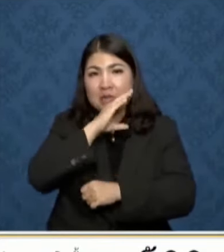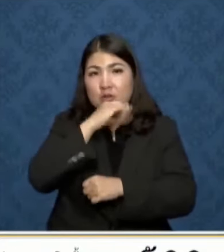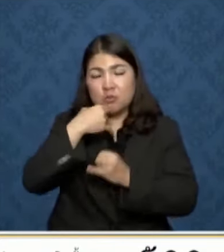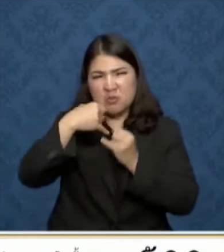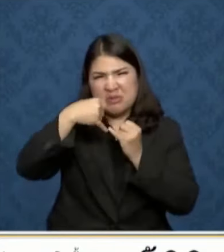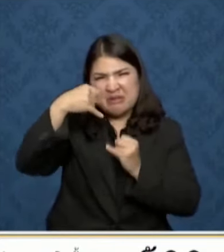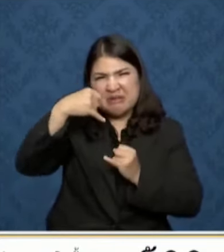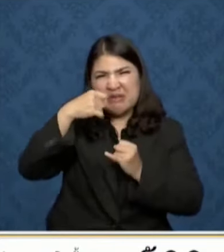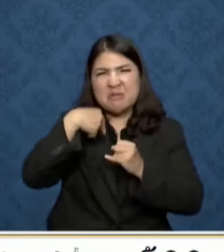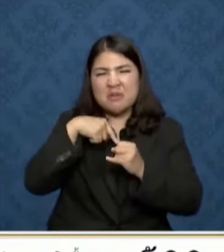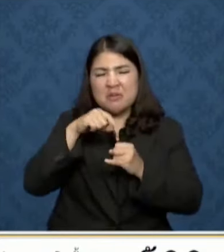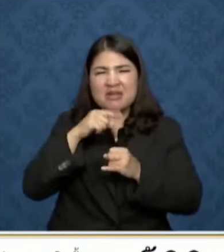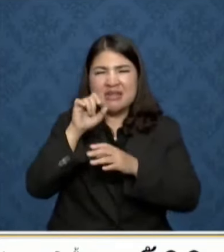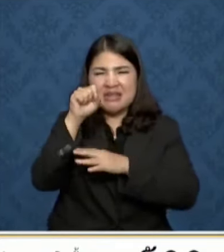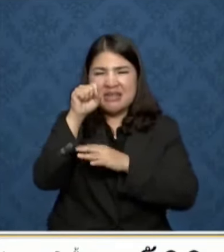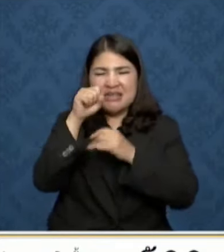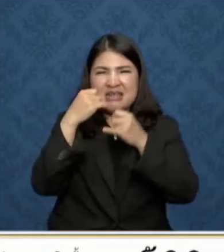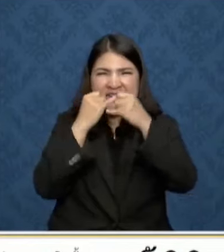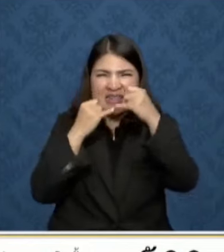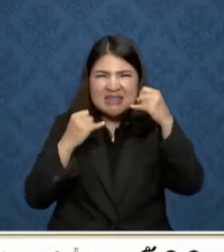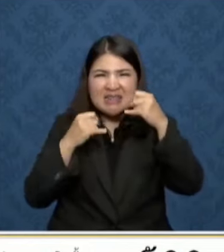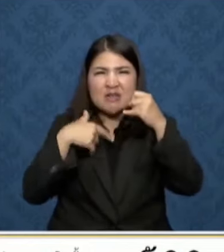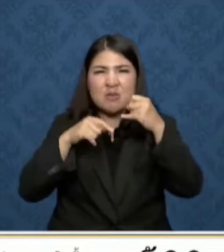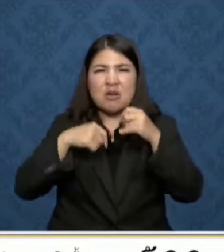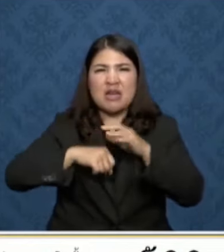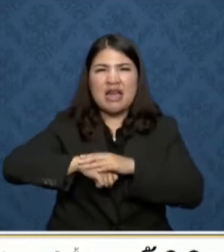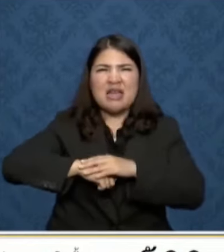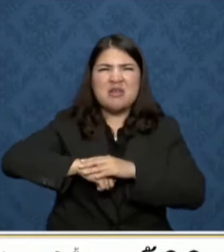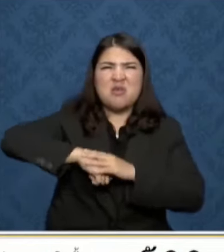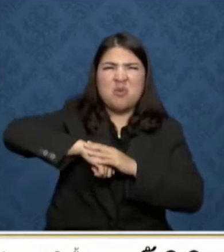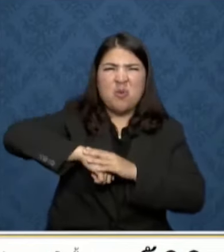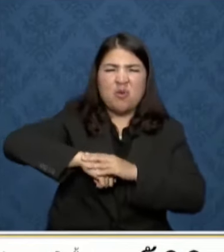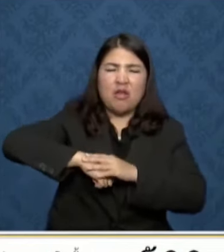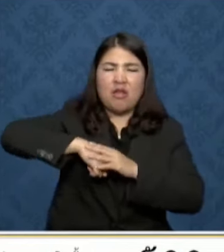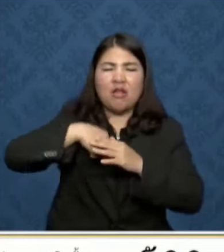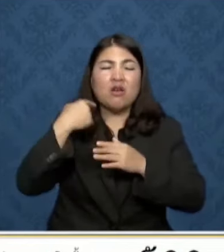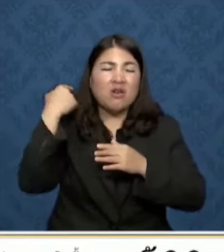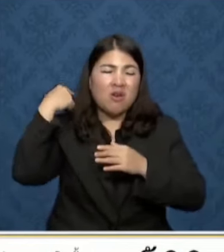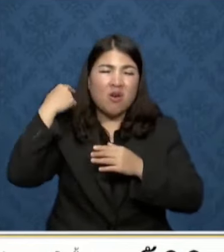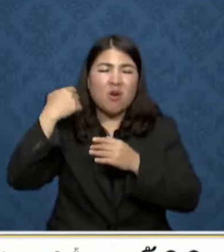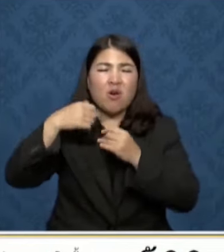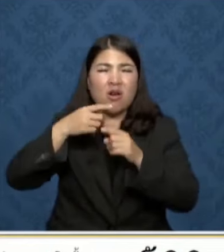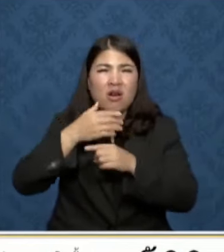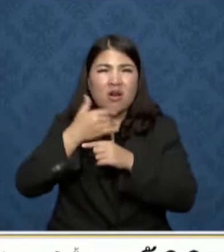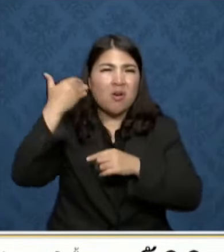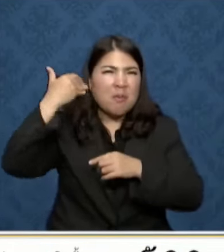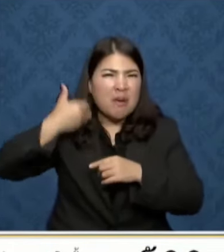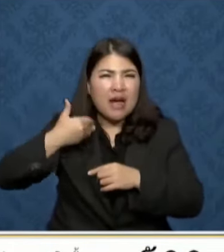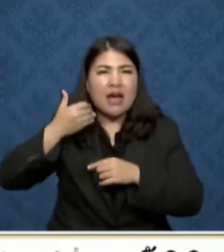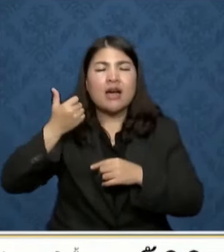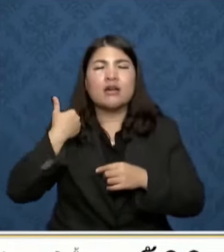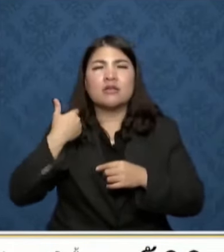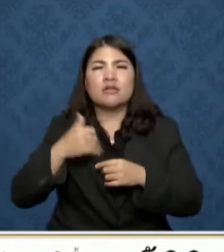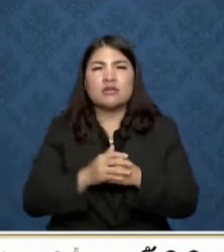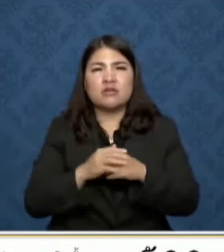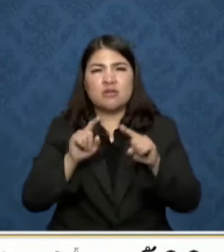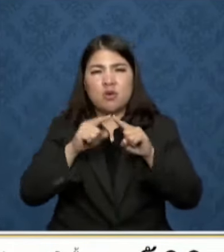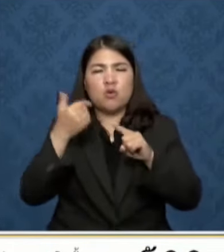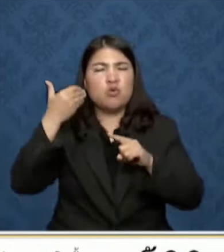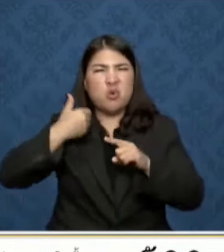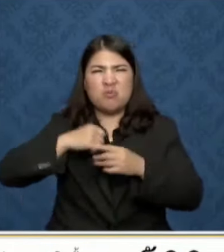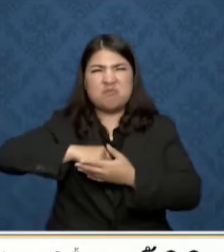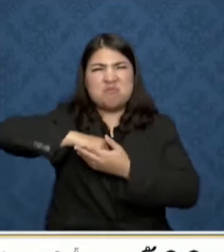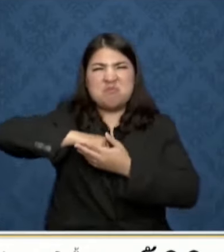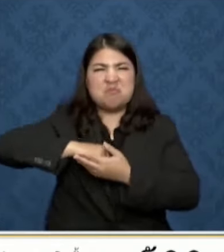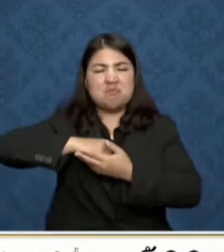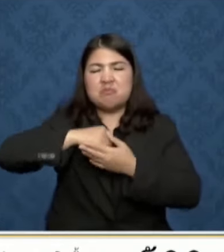ง so that็ตองผ้าตับริVERN Coreแต่อาการใหทำ Talent ปิUกแขนไมขเห